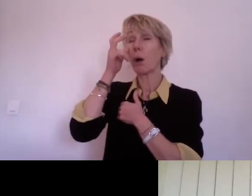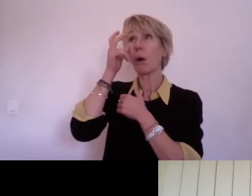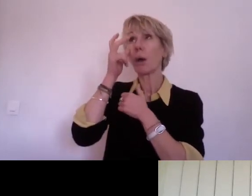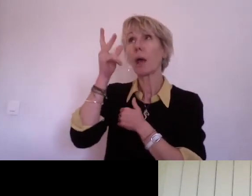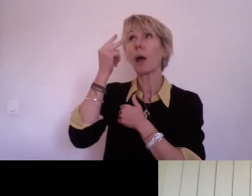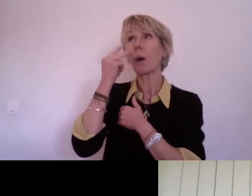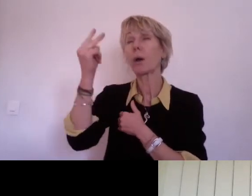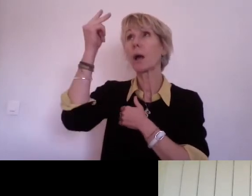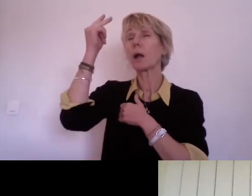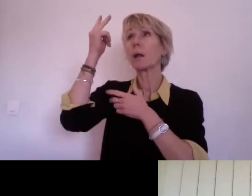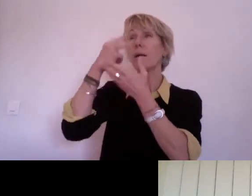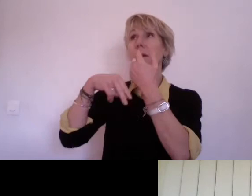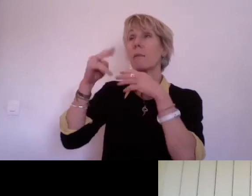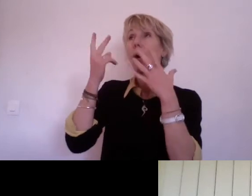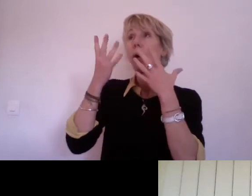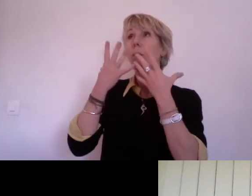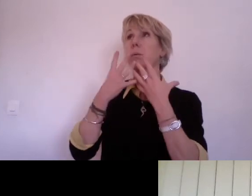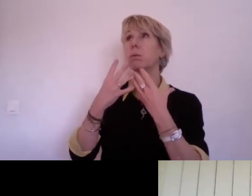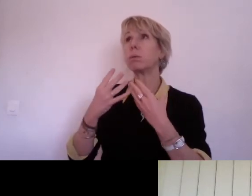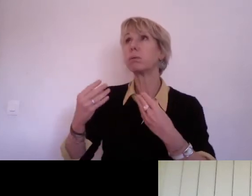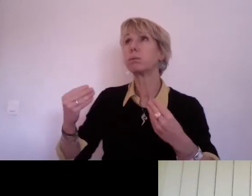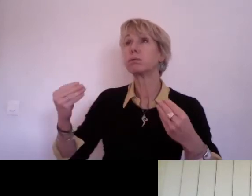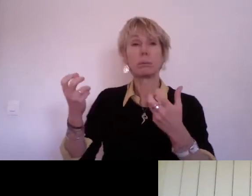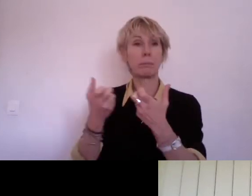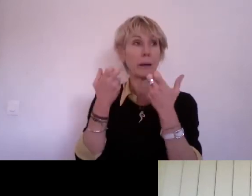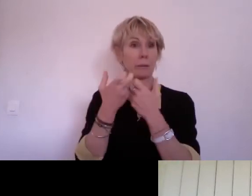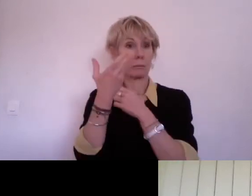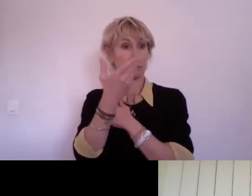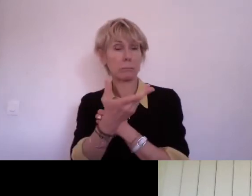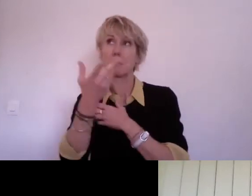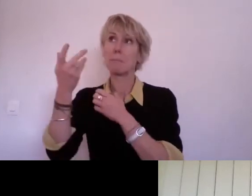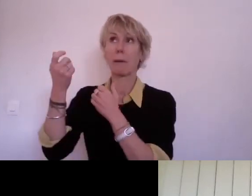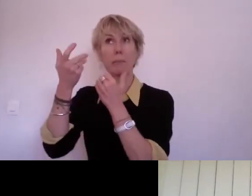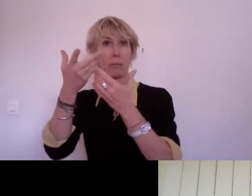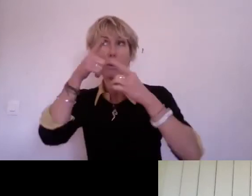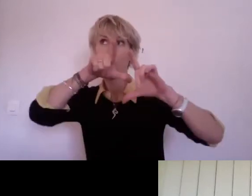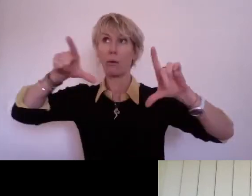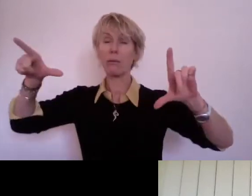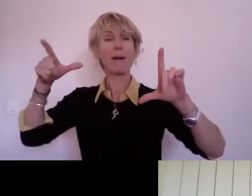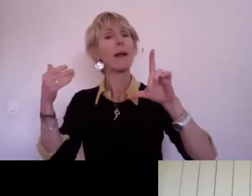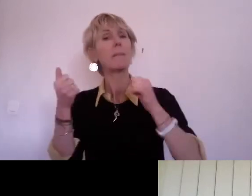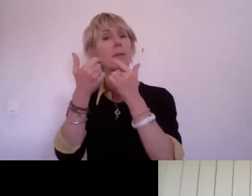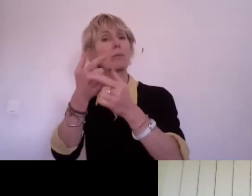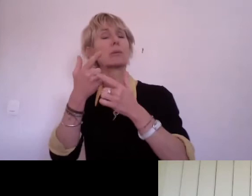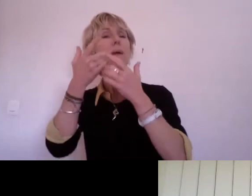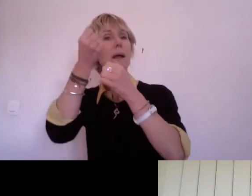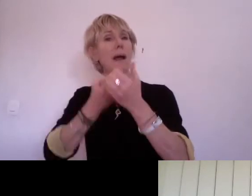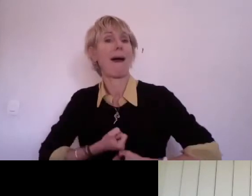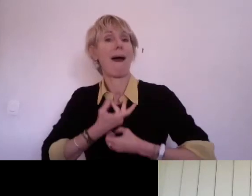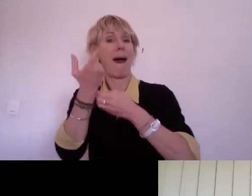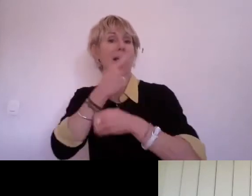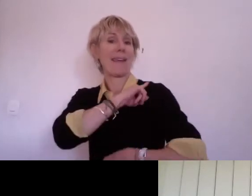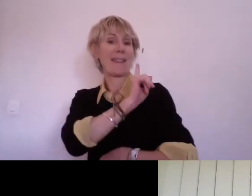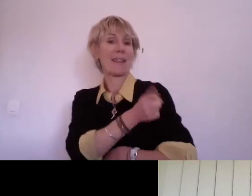Et Isabelle Martinez utilise donc un autre art énergétique, elle utilise un art énergétique interne qui s'appelle